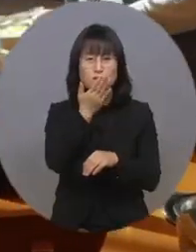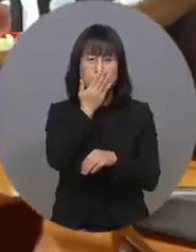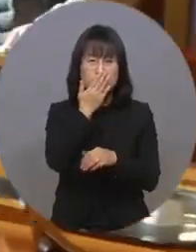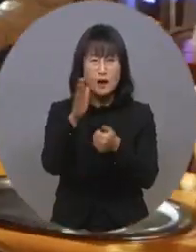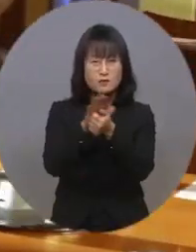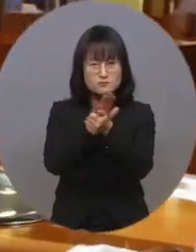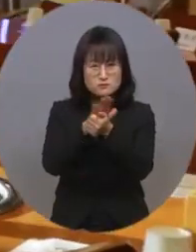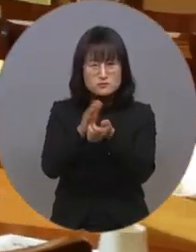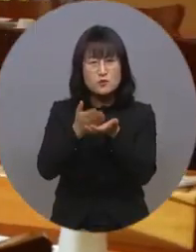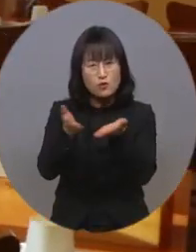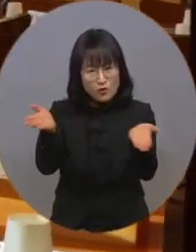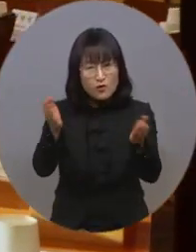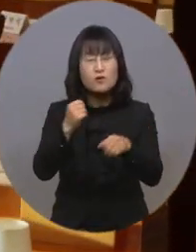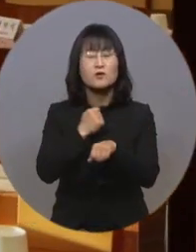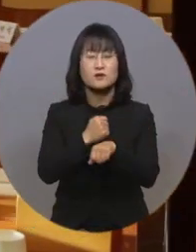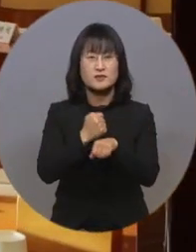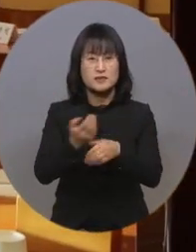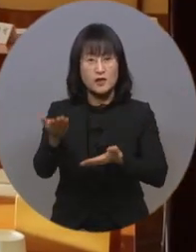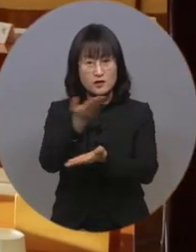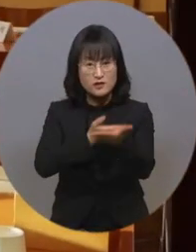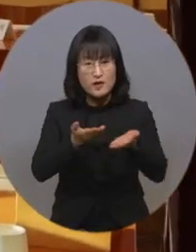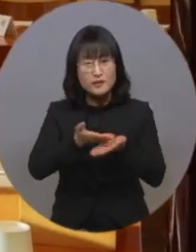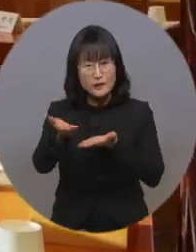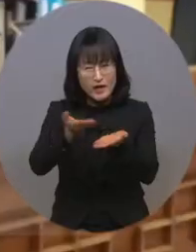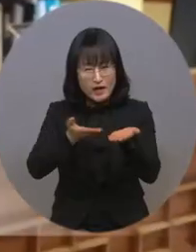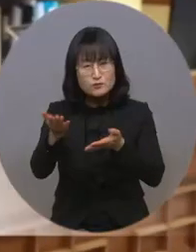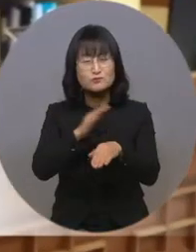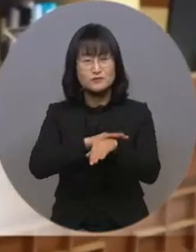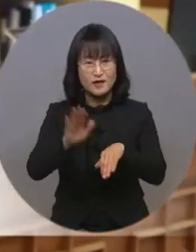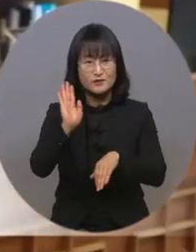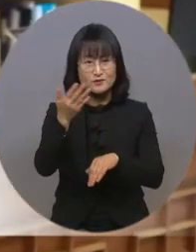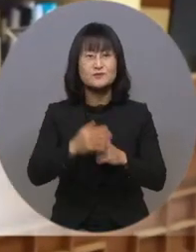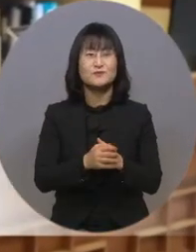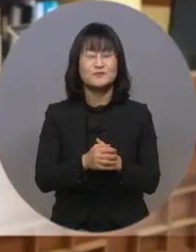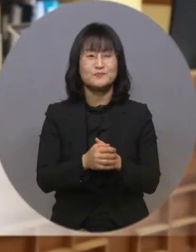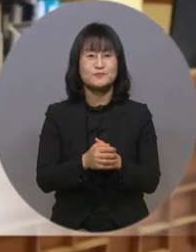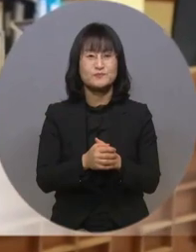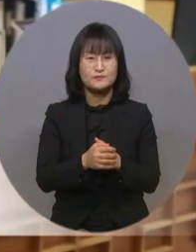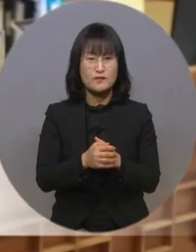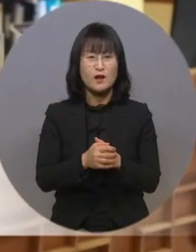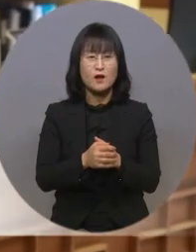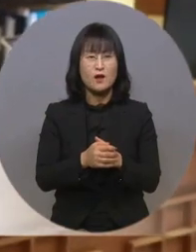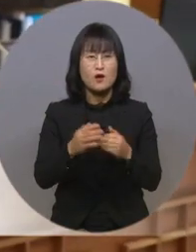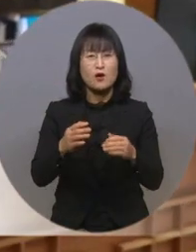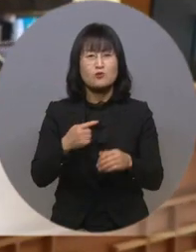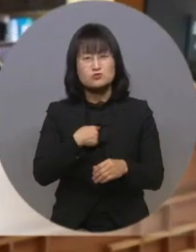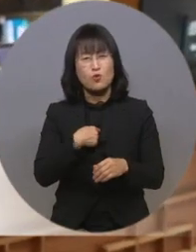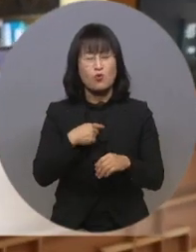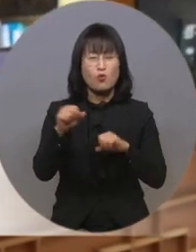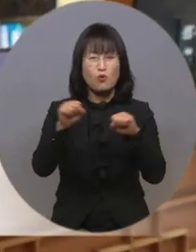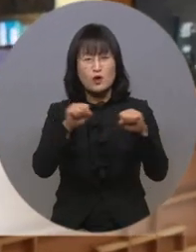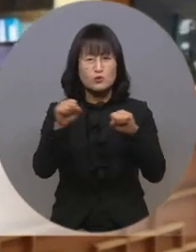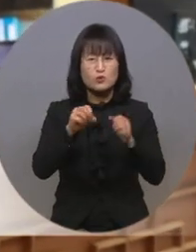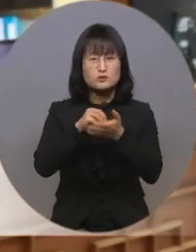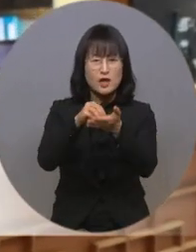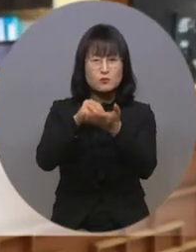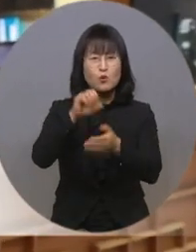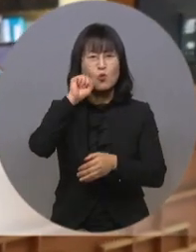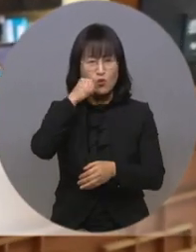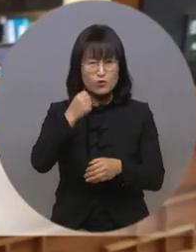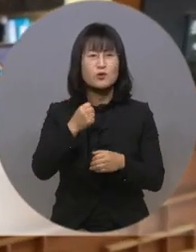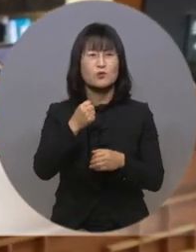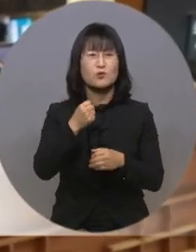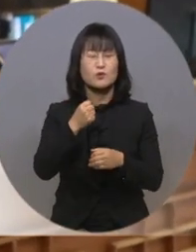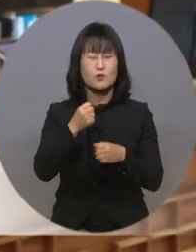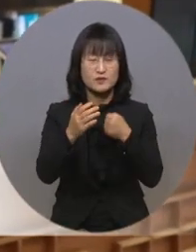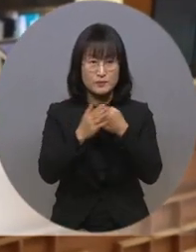무상 제공해주며 나눔의 온도를 높였습니다. 저 몸봉사는 사실은 잘 못했거든요. 근데 이번에 몸봉사를